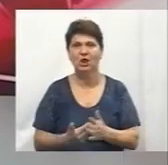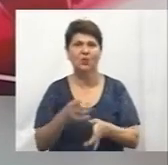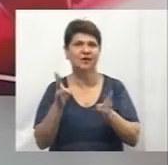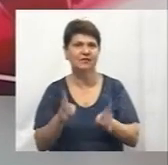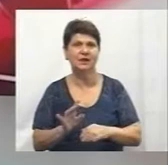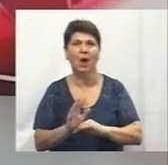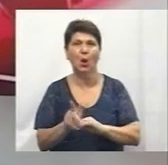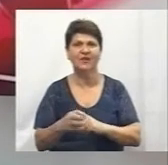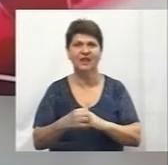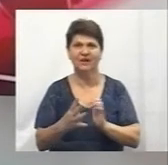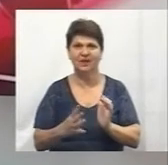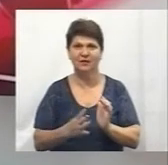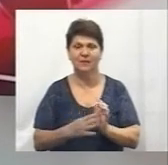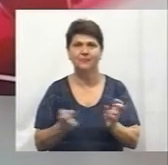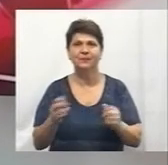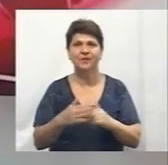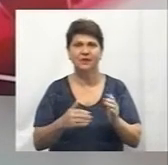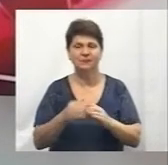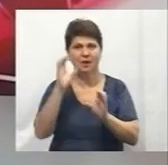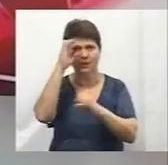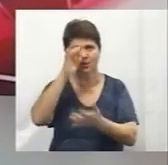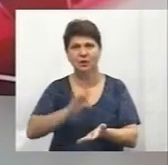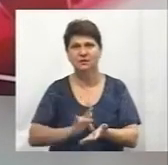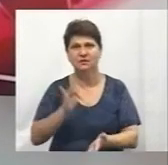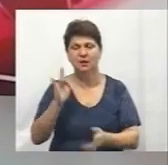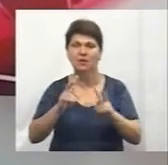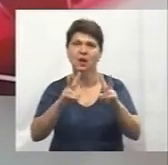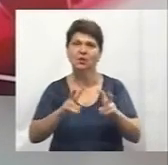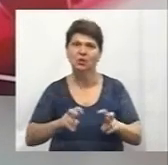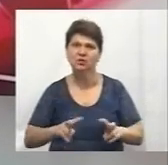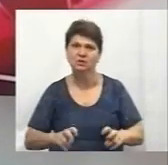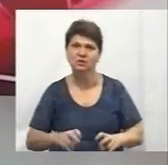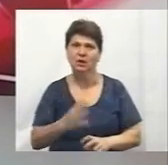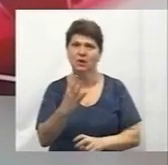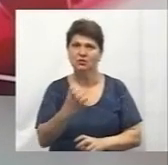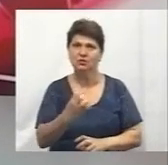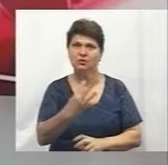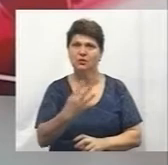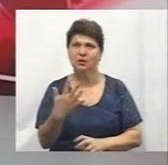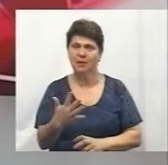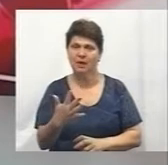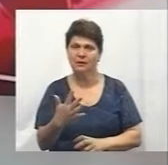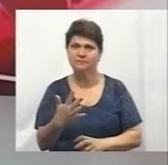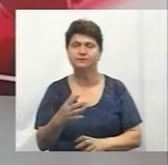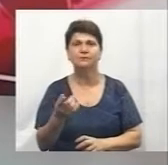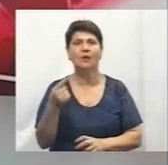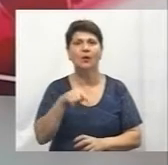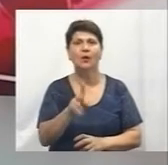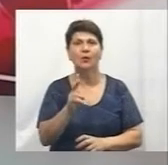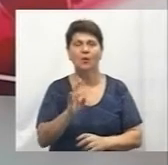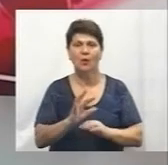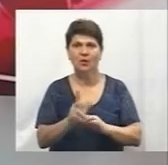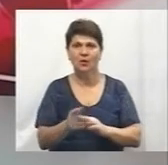випадків COVID-19. Фахівцями обласного лабораторного центру досліджено 445 зразків. Серед тих, у кого